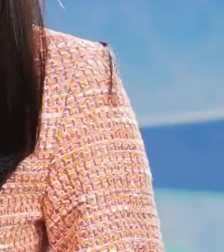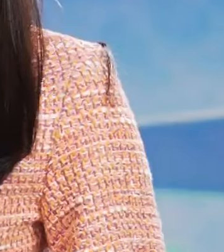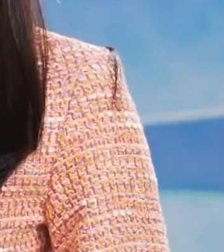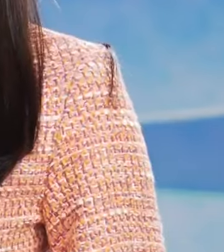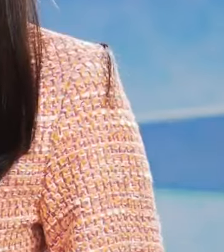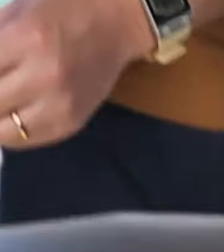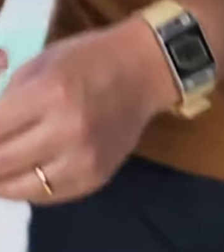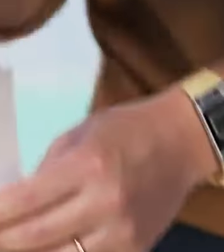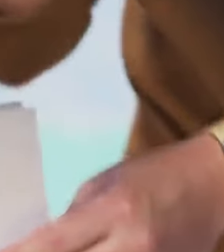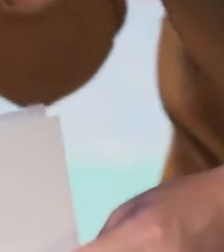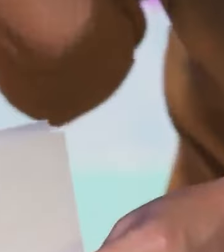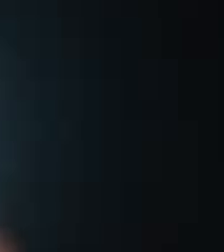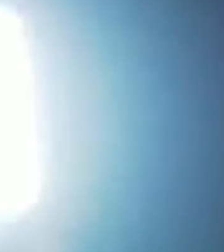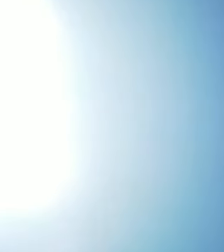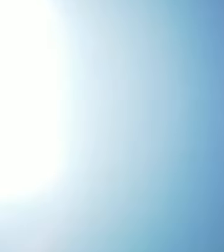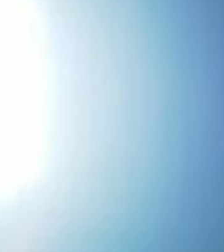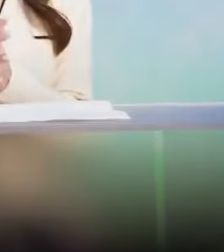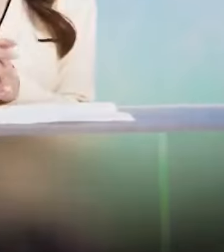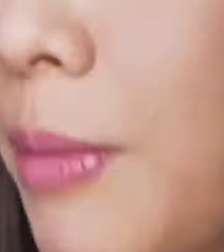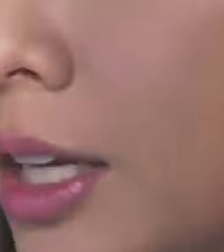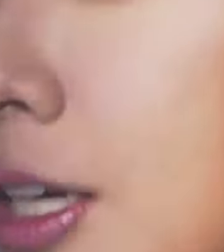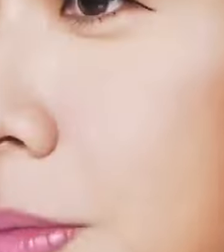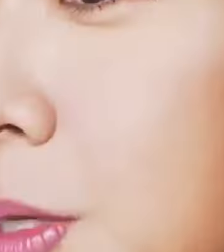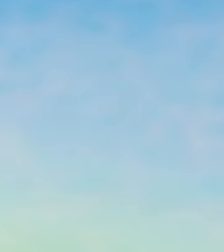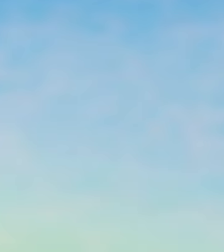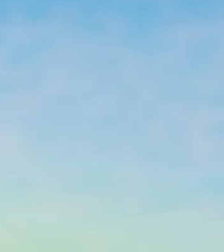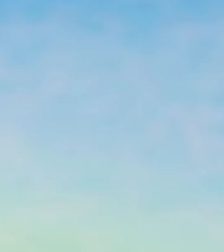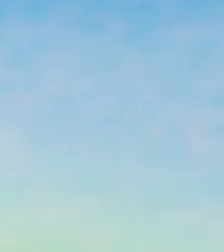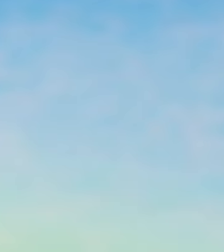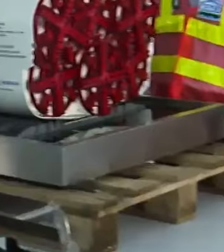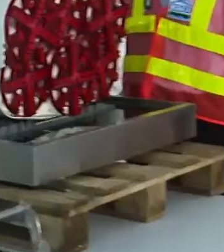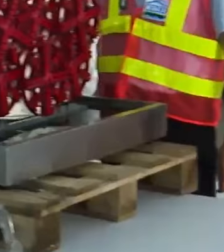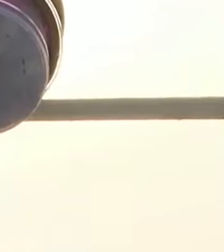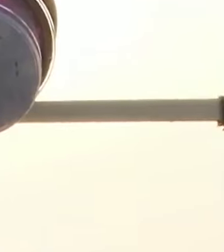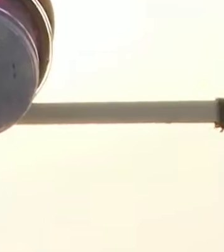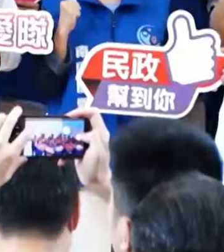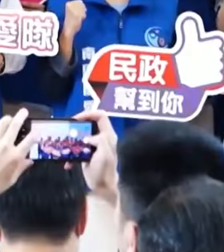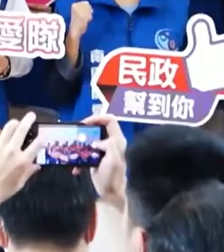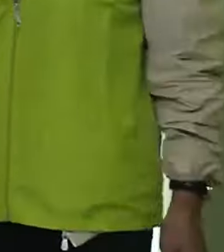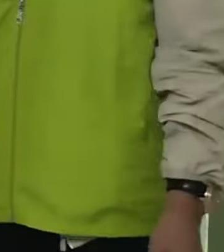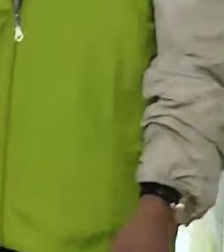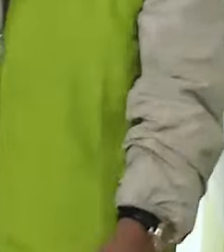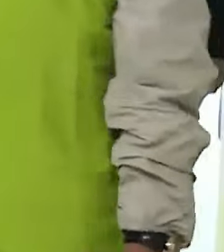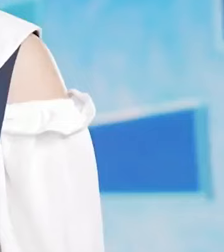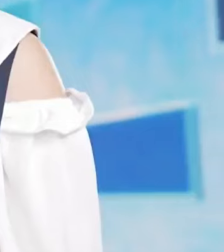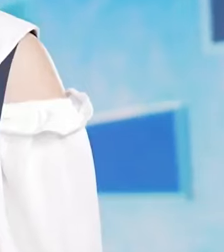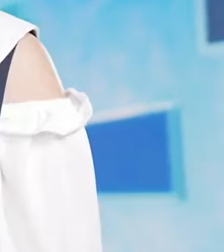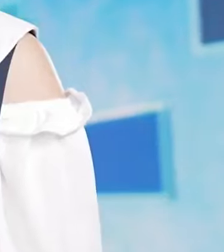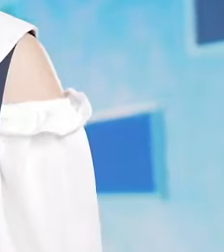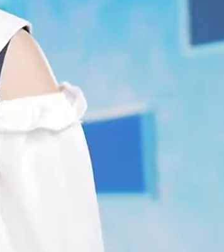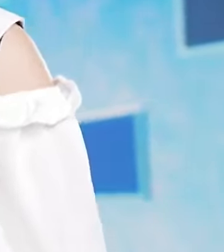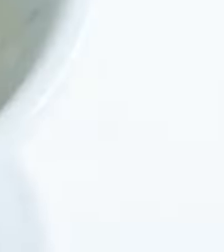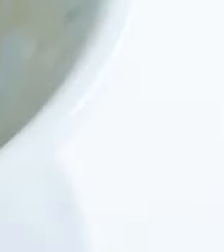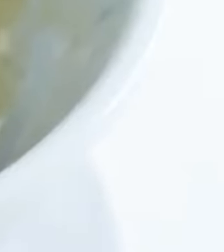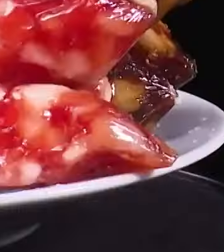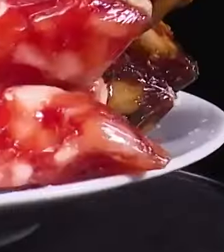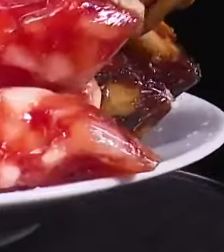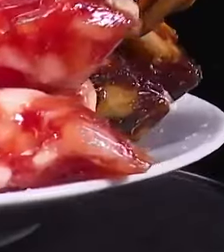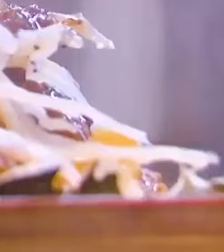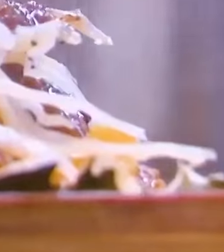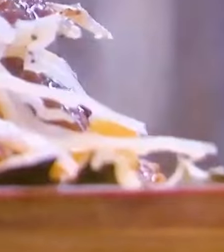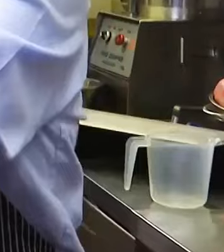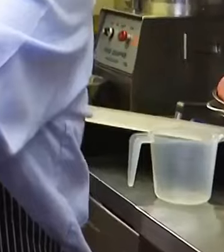浪的香港盛事， 讲解政府各个部门的运作和相关政策。 香港人喜欢港饮港食，又点笑